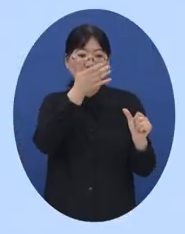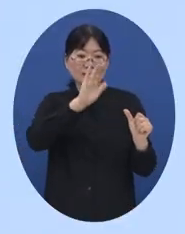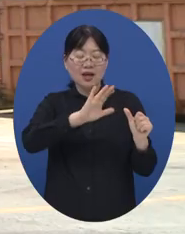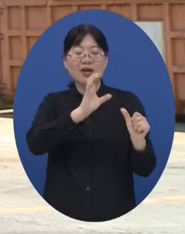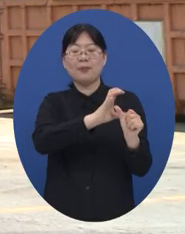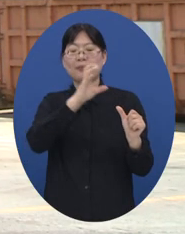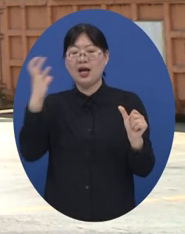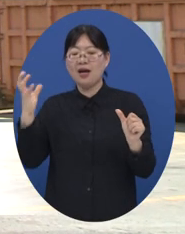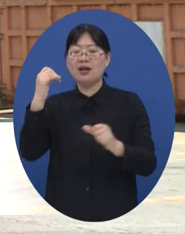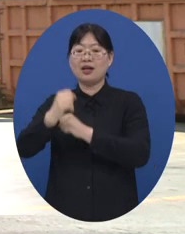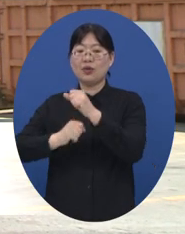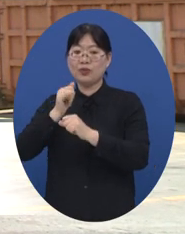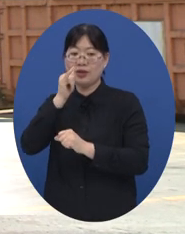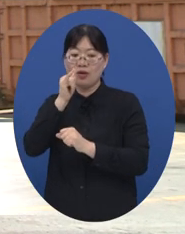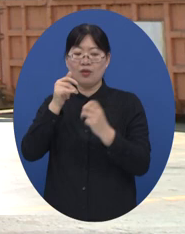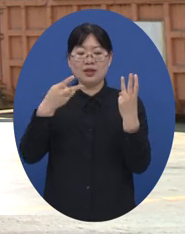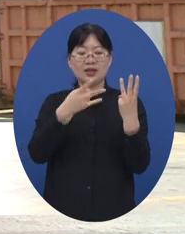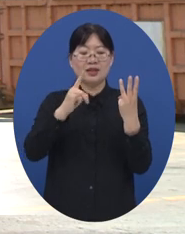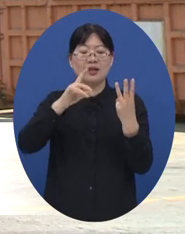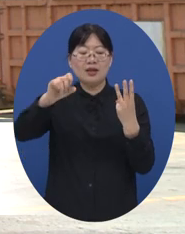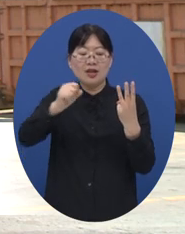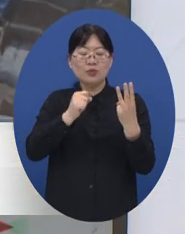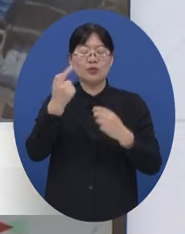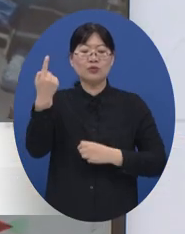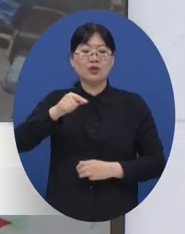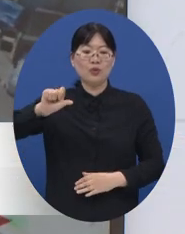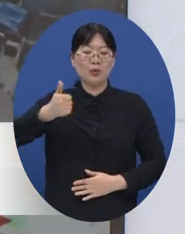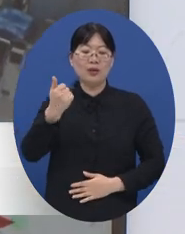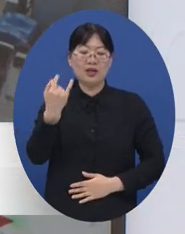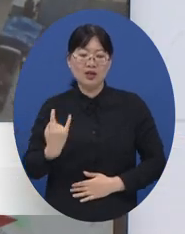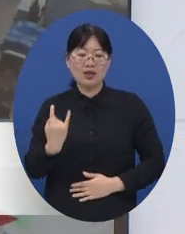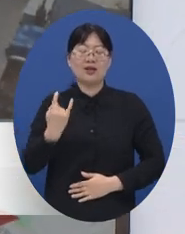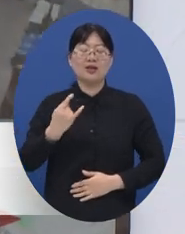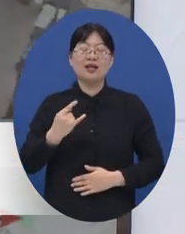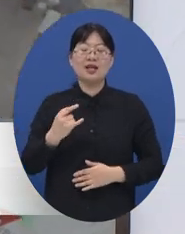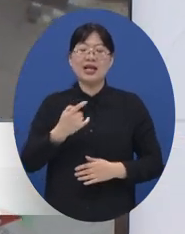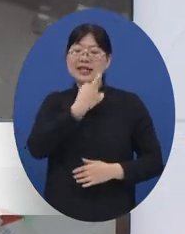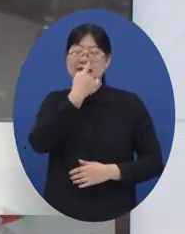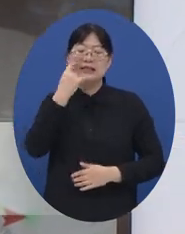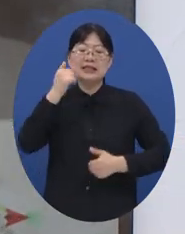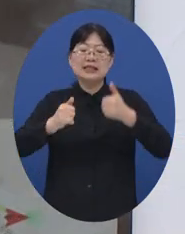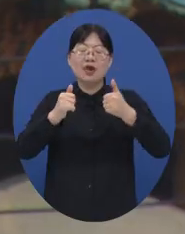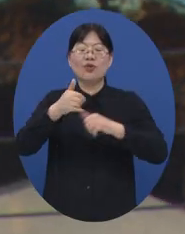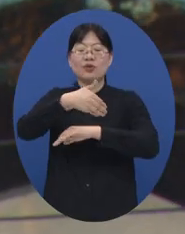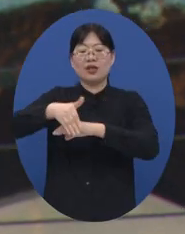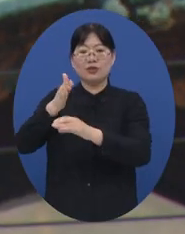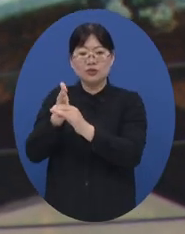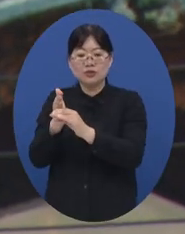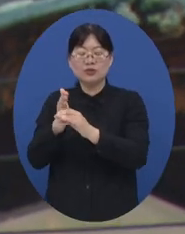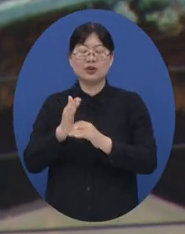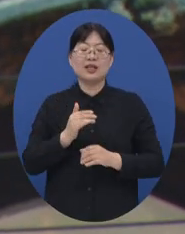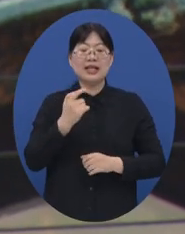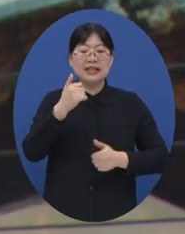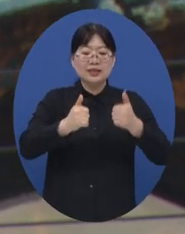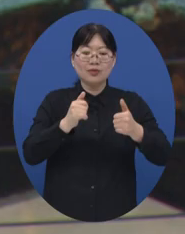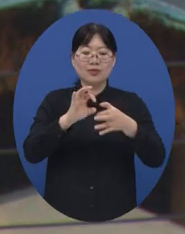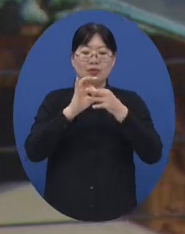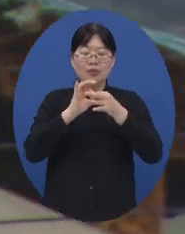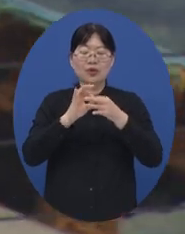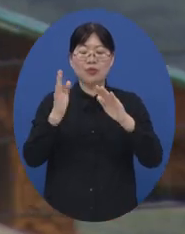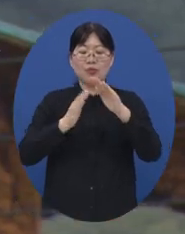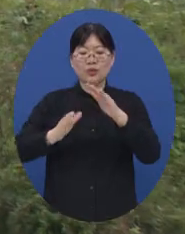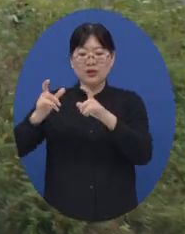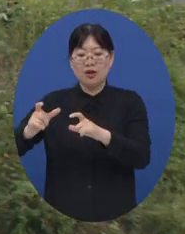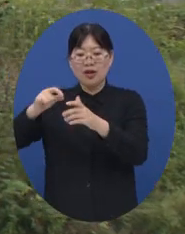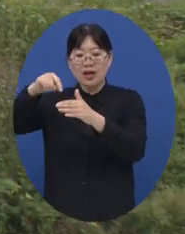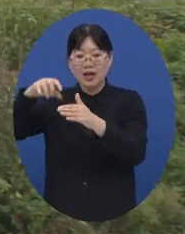자유롭습니다. 총 3대의 드론으로 1,500회의 실증 비행 테스트를 진행할 예정. 이번 드론 실증 실험으로